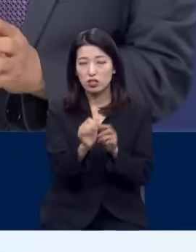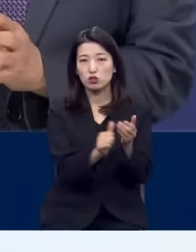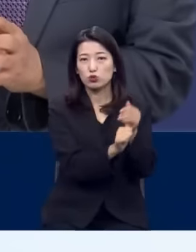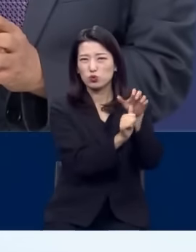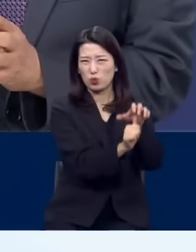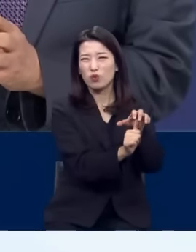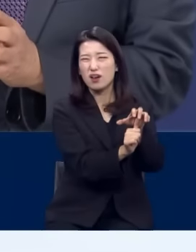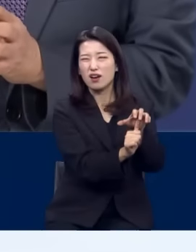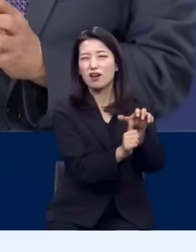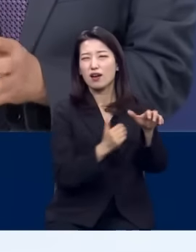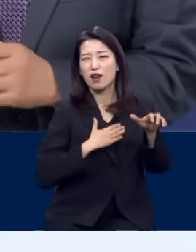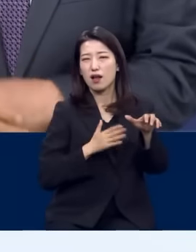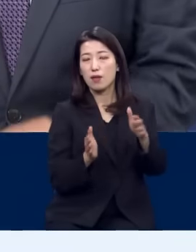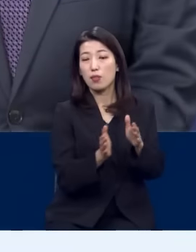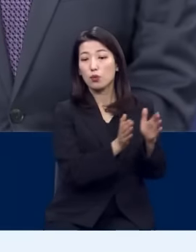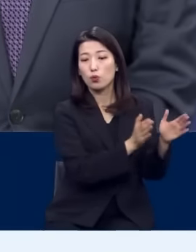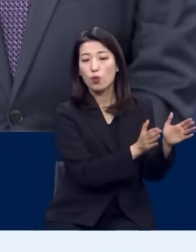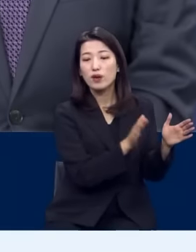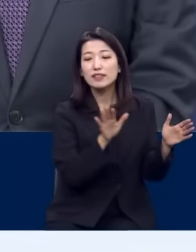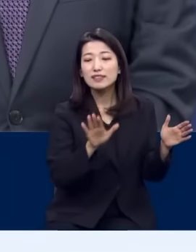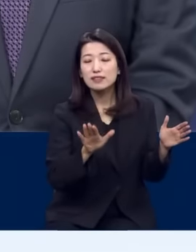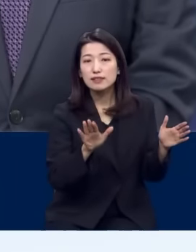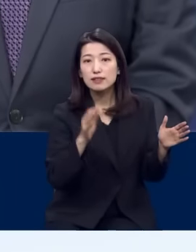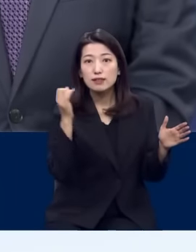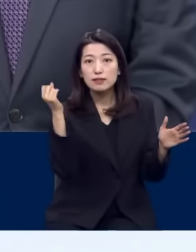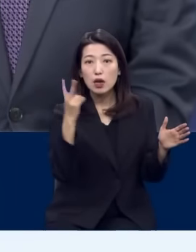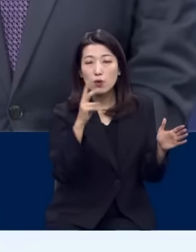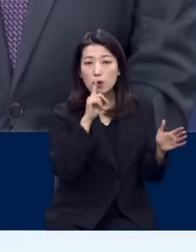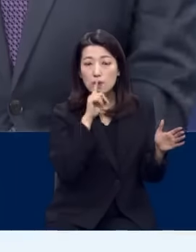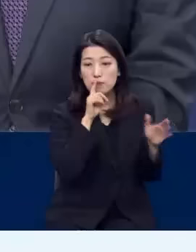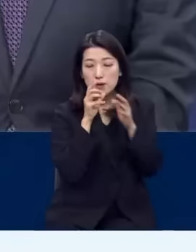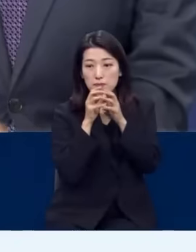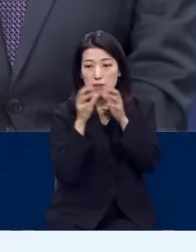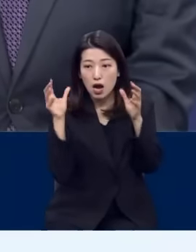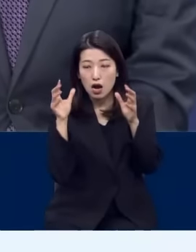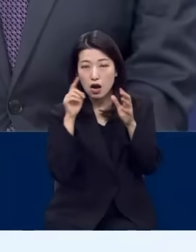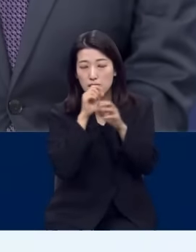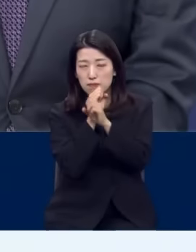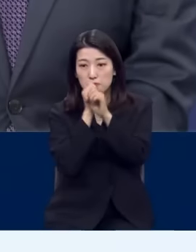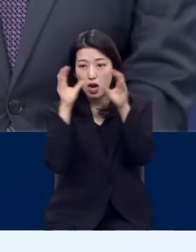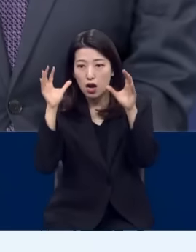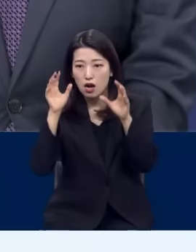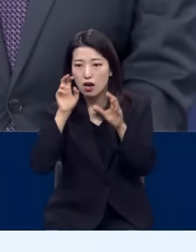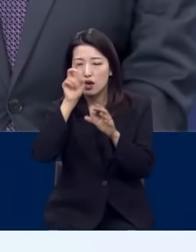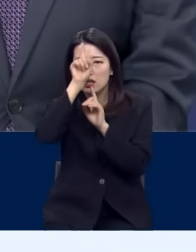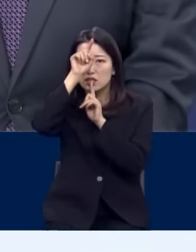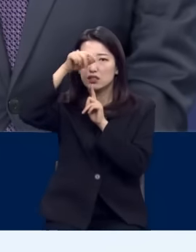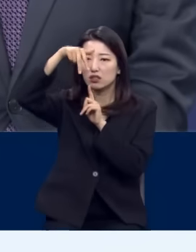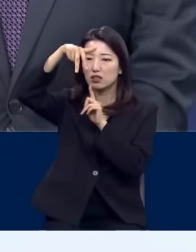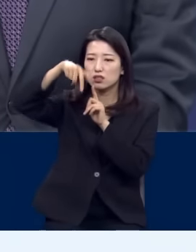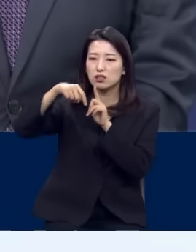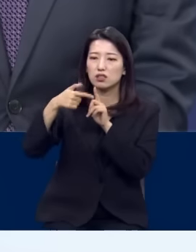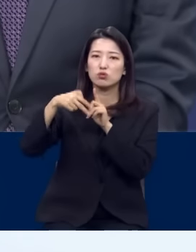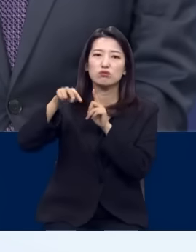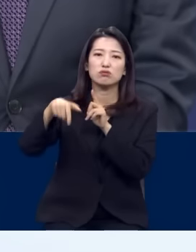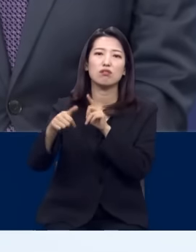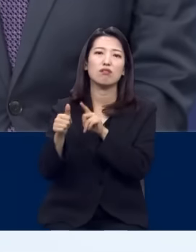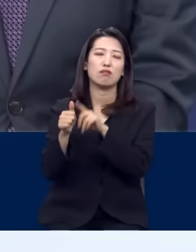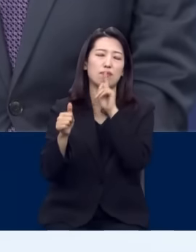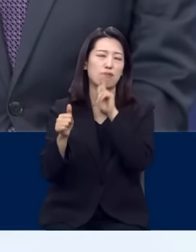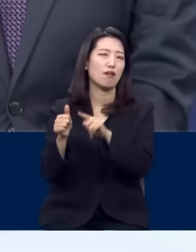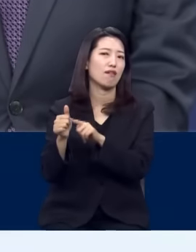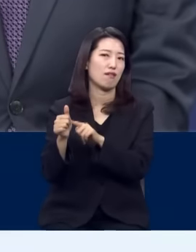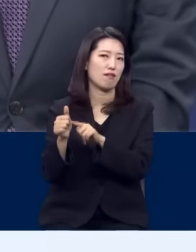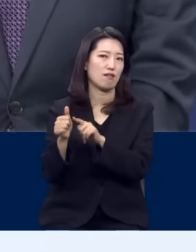뭐 휴대폰이라는 이런게 좀 상당히 나오지 않겠느냐 지난번에 명태 씨 그 변호인 김소현 씨가 그런